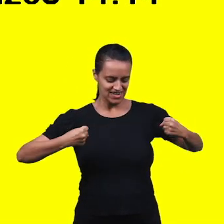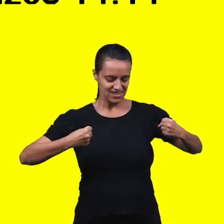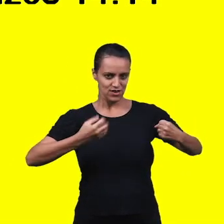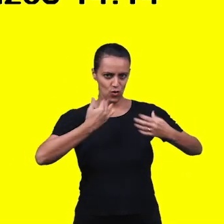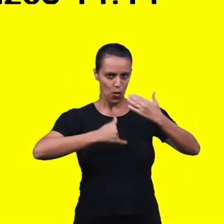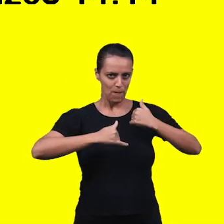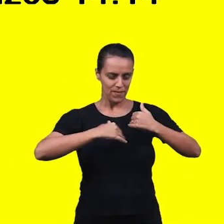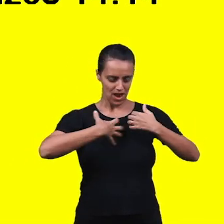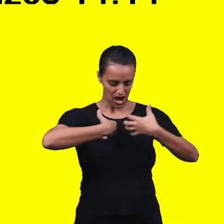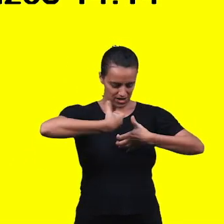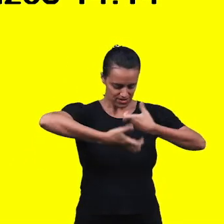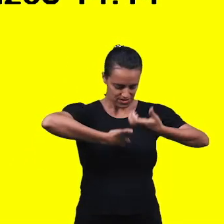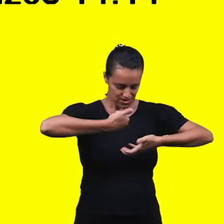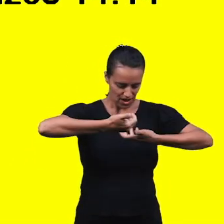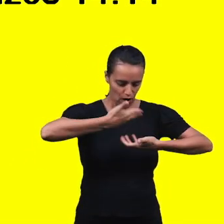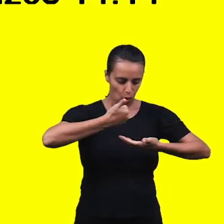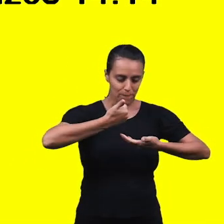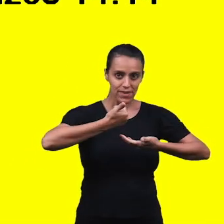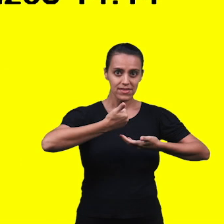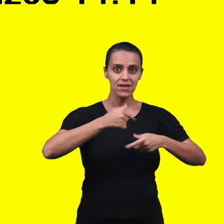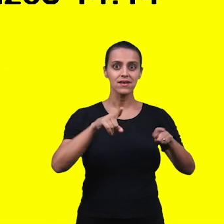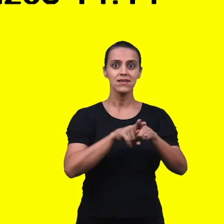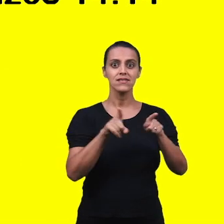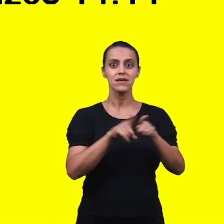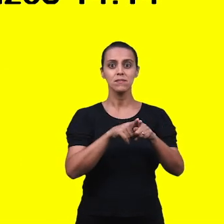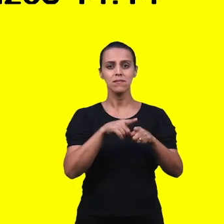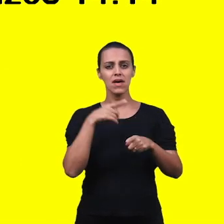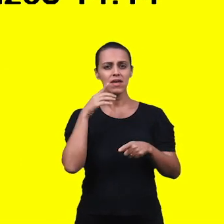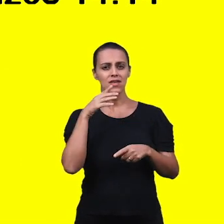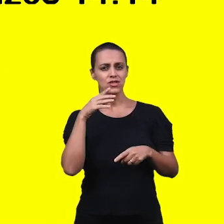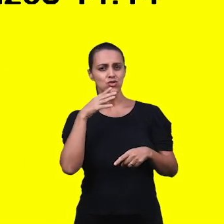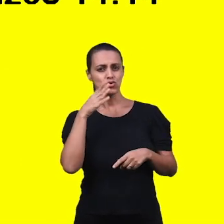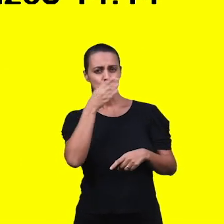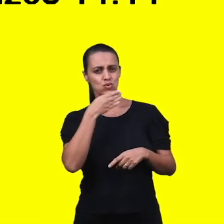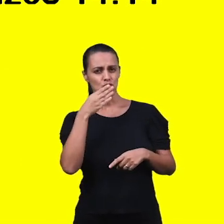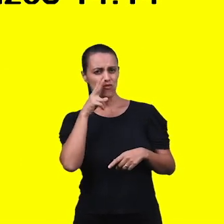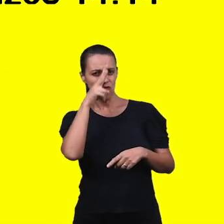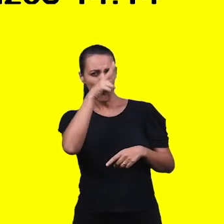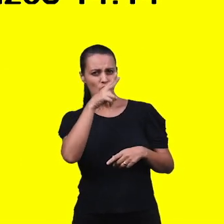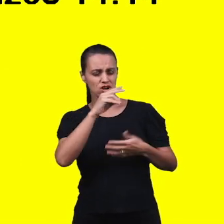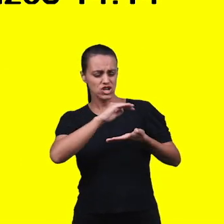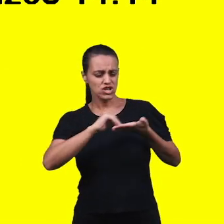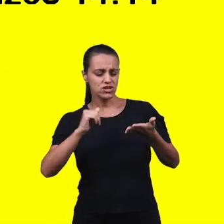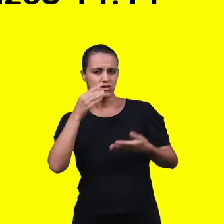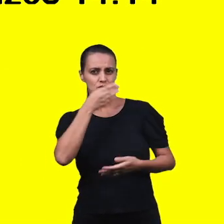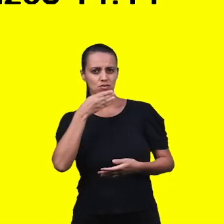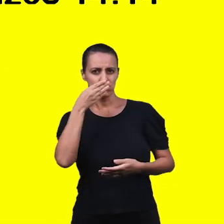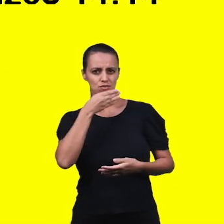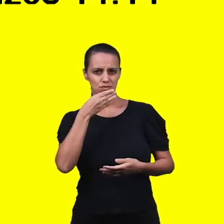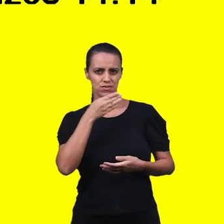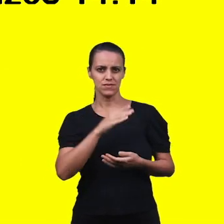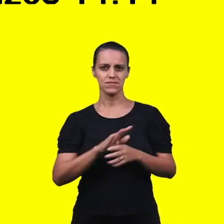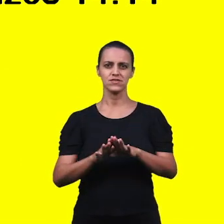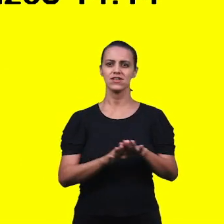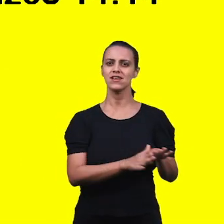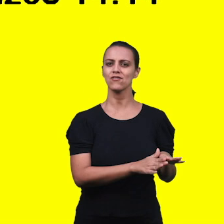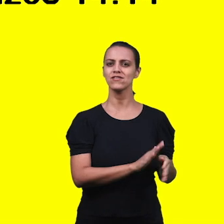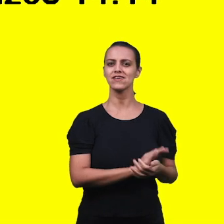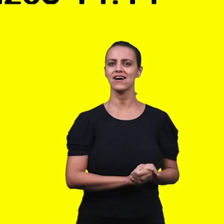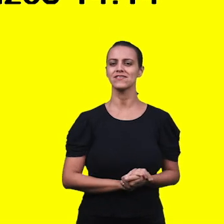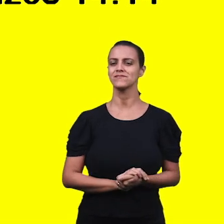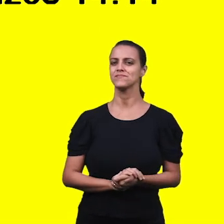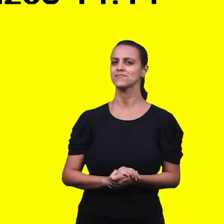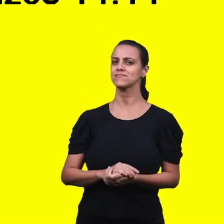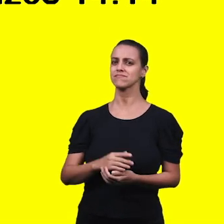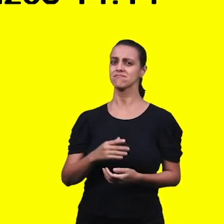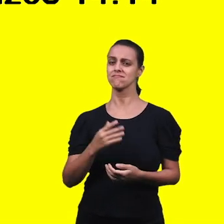mange est sorti la nourriture et la douceur est partie du fort. Et pendant 3 jours, on n'a pas pu déclarer l'énigme. Juge